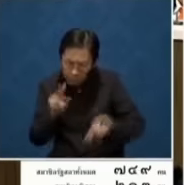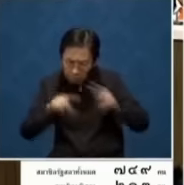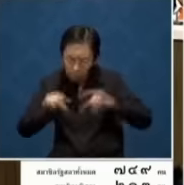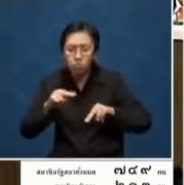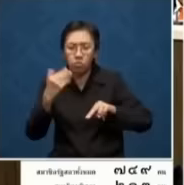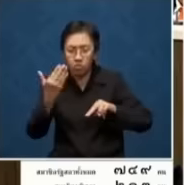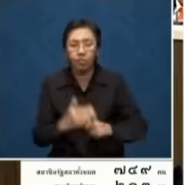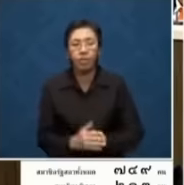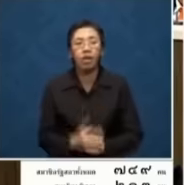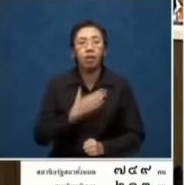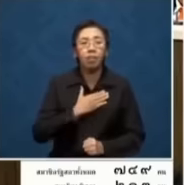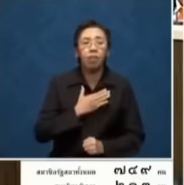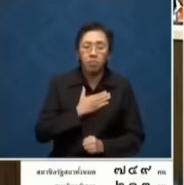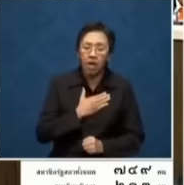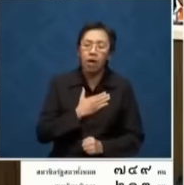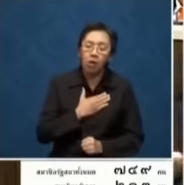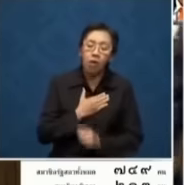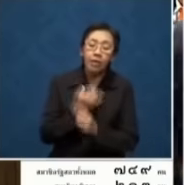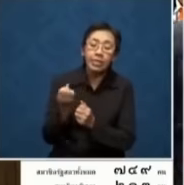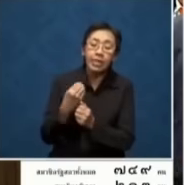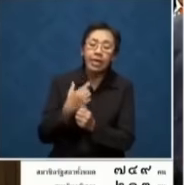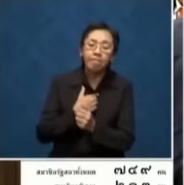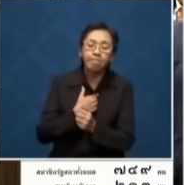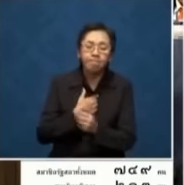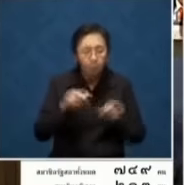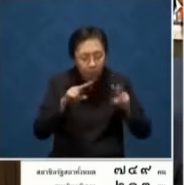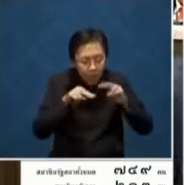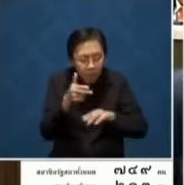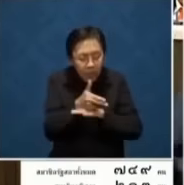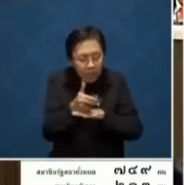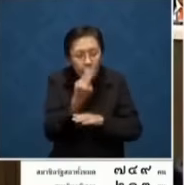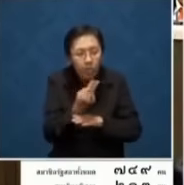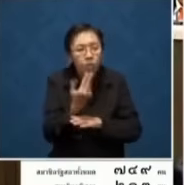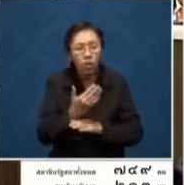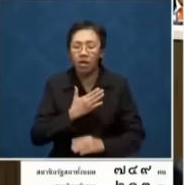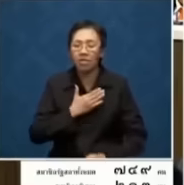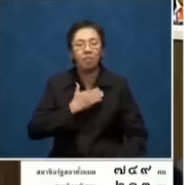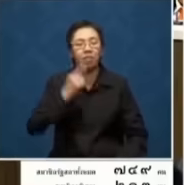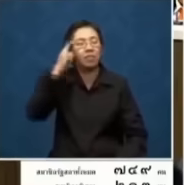ก็จะทำตามคำแนะนำท่านครับแล้วเดี๋ยวจะลองไปศึกษาดูแต่ผมเชื่อว่าไม่เป็นความจริง